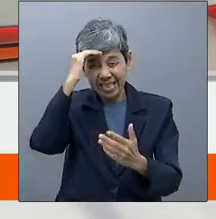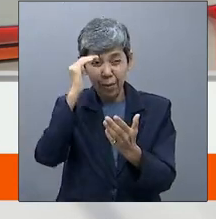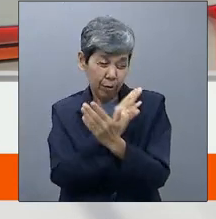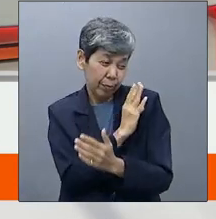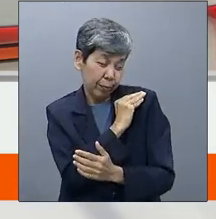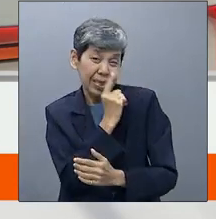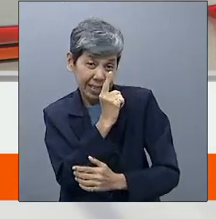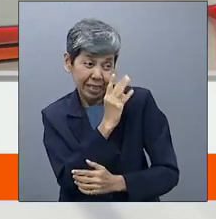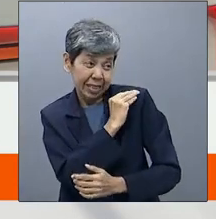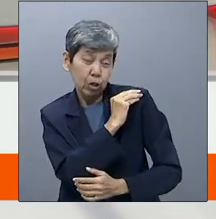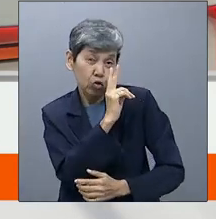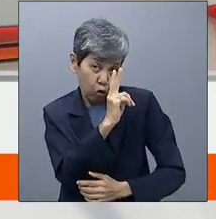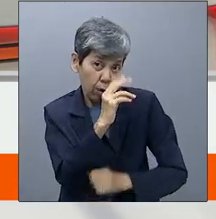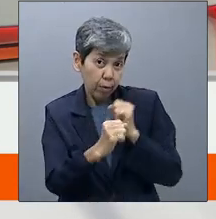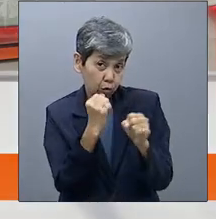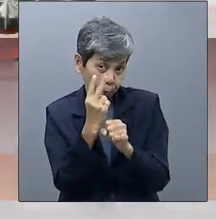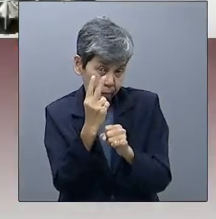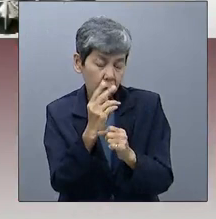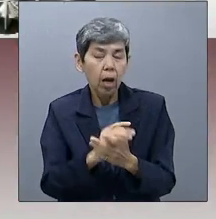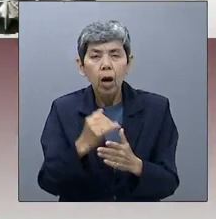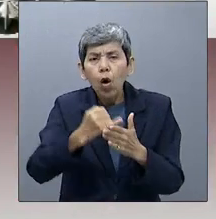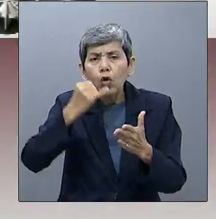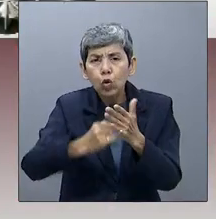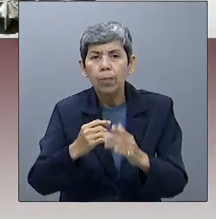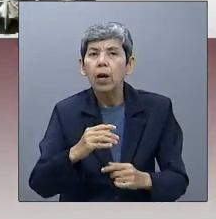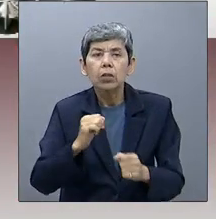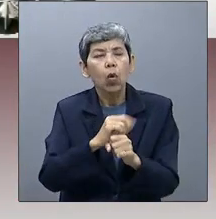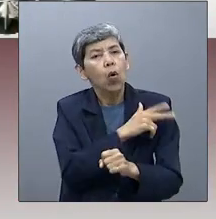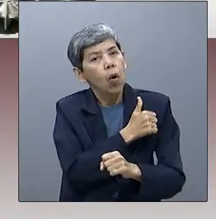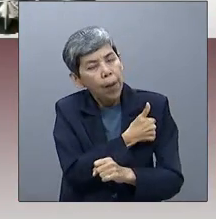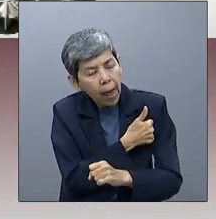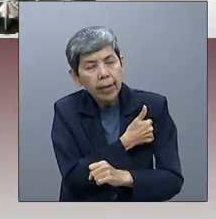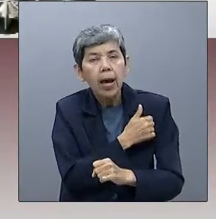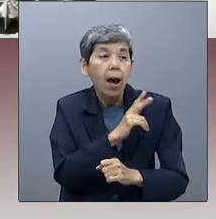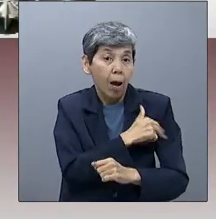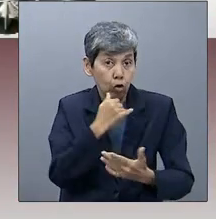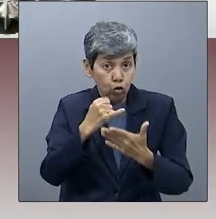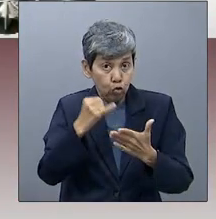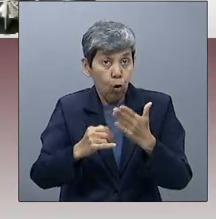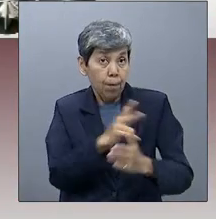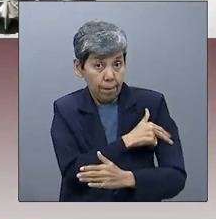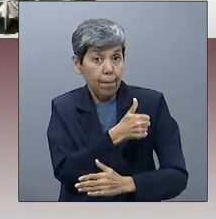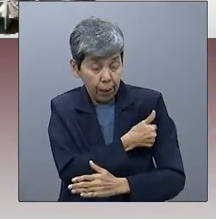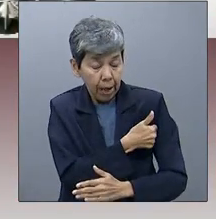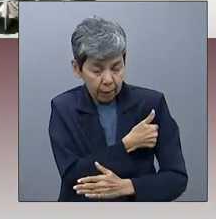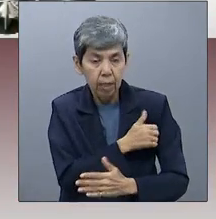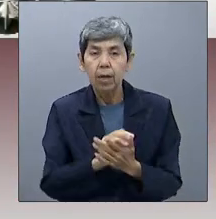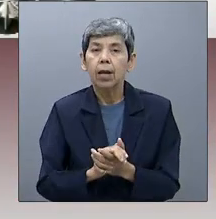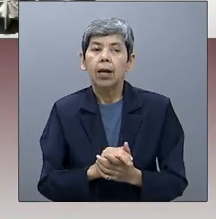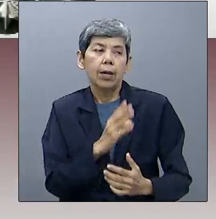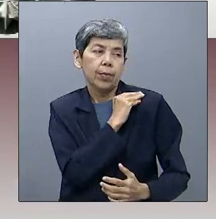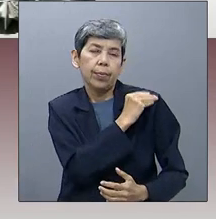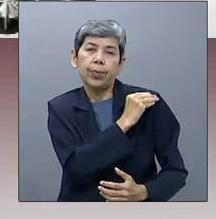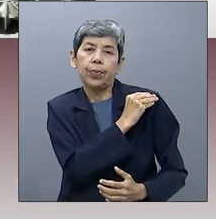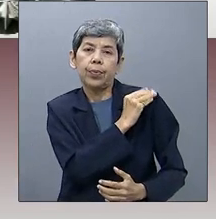ปีร้อยตำรวจโท2ปีถ้าจบทันตแพทย์สัตวแพทย์แพทย์ศาสตร์อะไรเงี้ยนะ ก ็เป็นร้อยตำรว